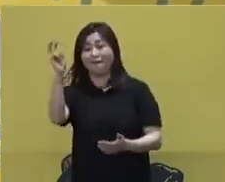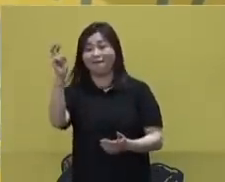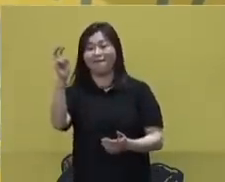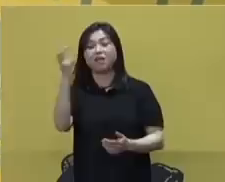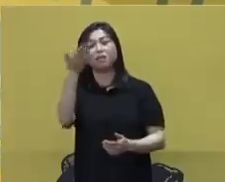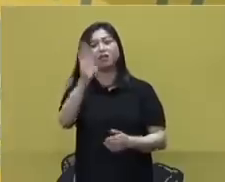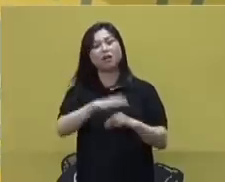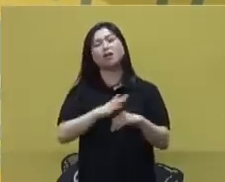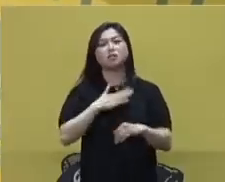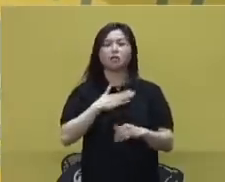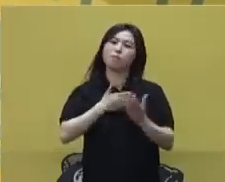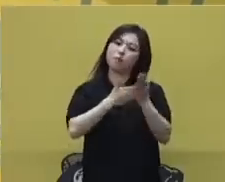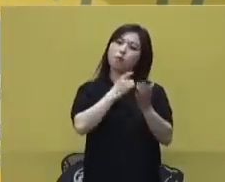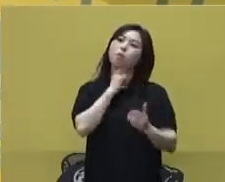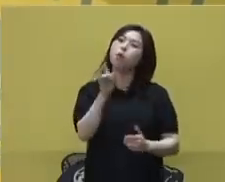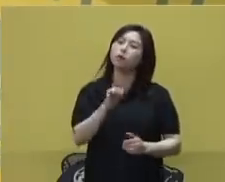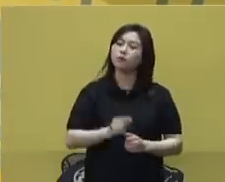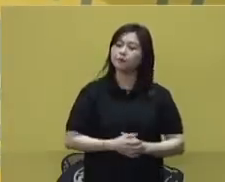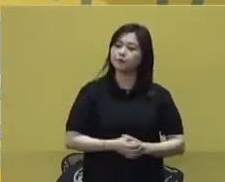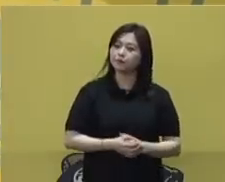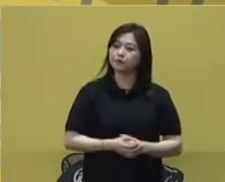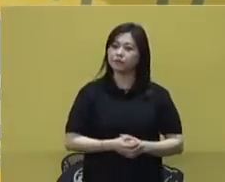제가 사실 드리고 싶은 말씀은